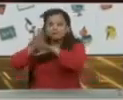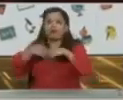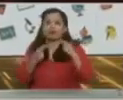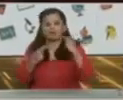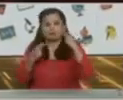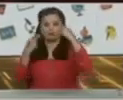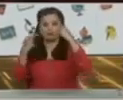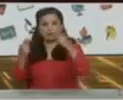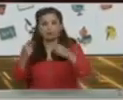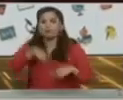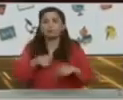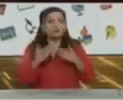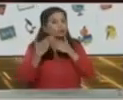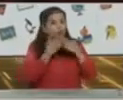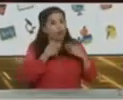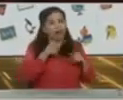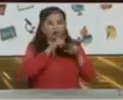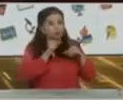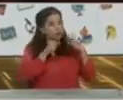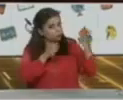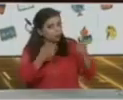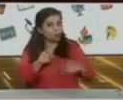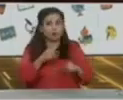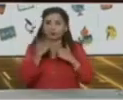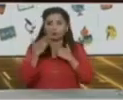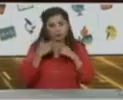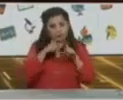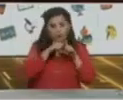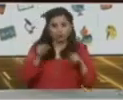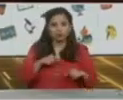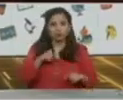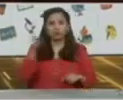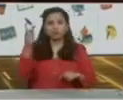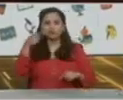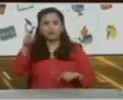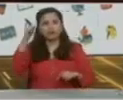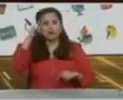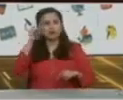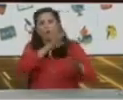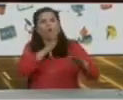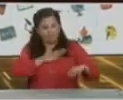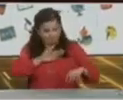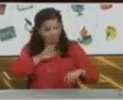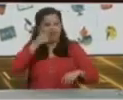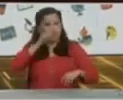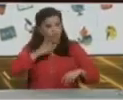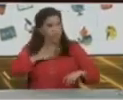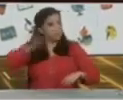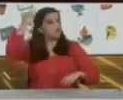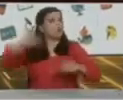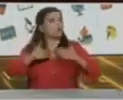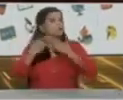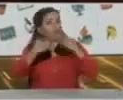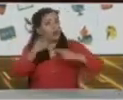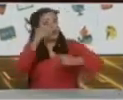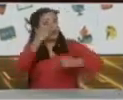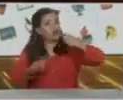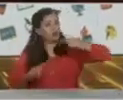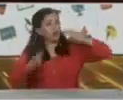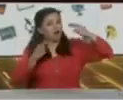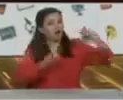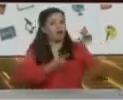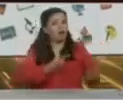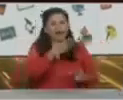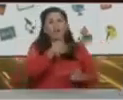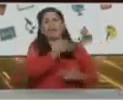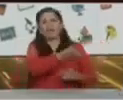कि आज स्कूल में हमने ये किया, तो कहीं आप अपनी ही कहानी लेकर तो नहीं बैठ जाते हैं कि अरे